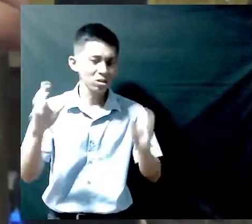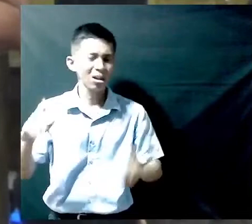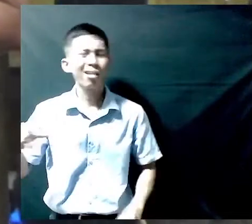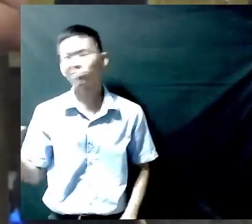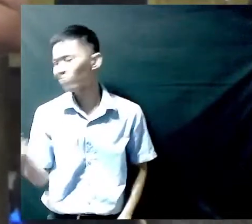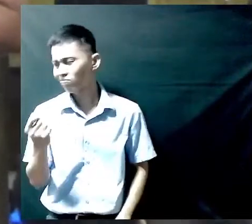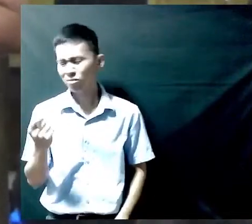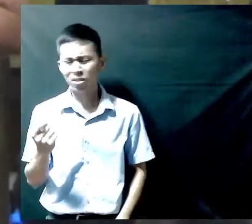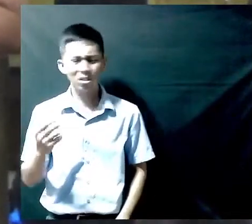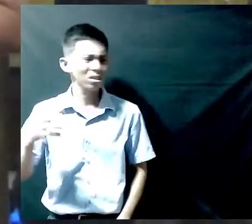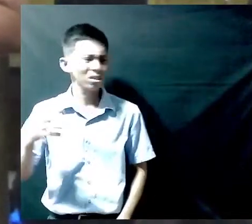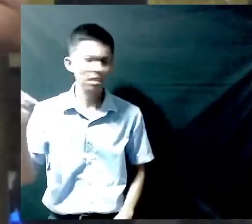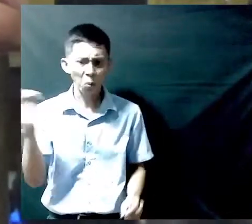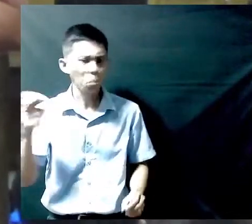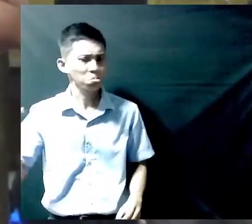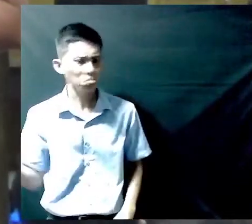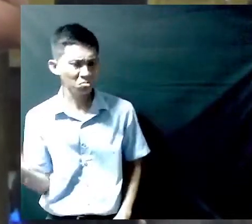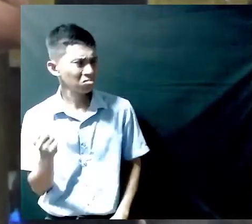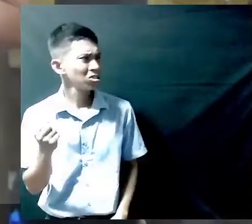Hindi mo pagsisisihan.